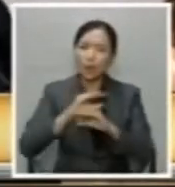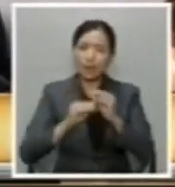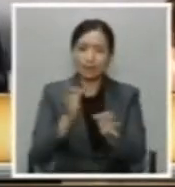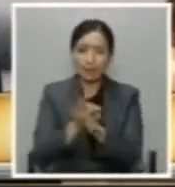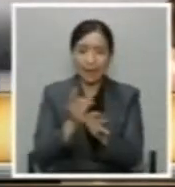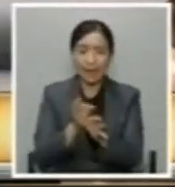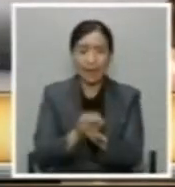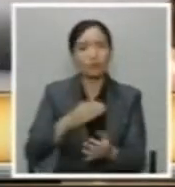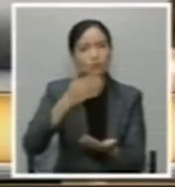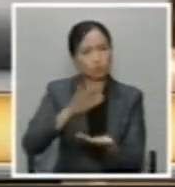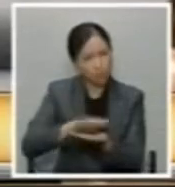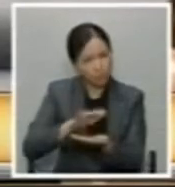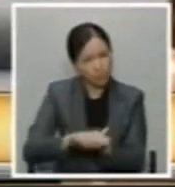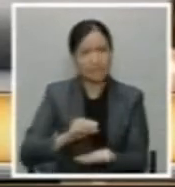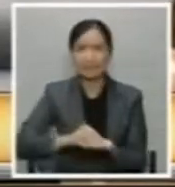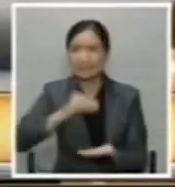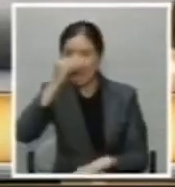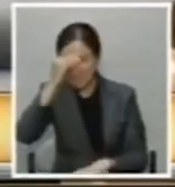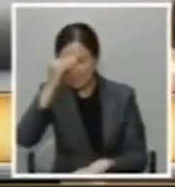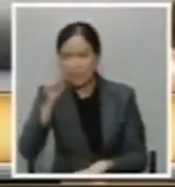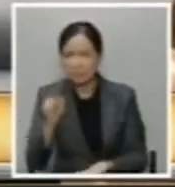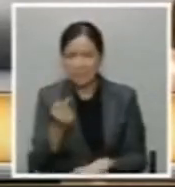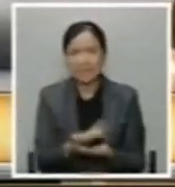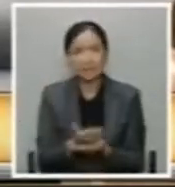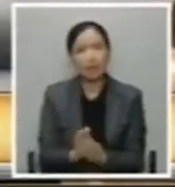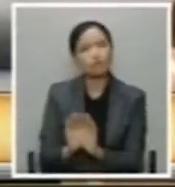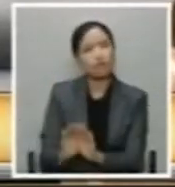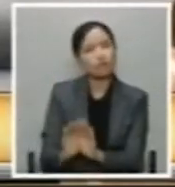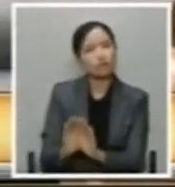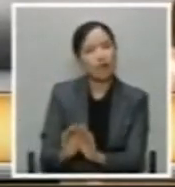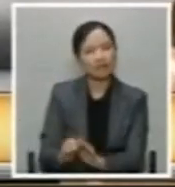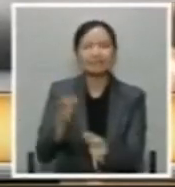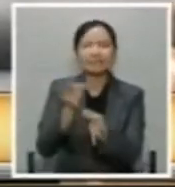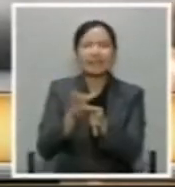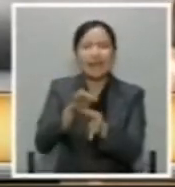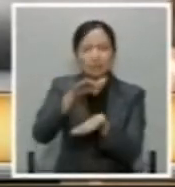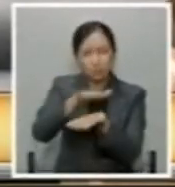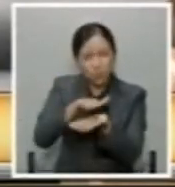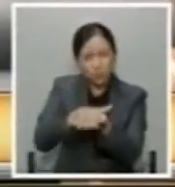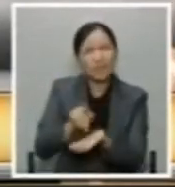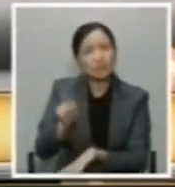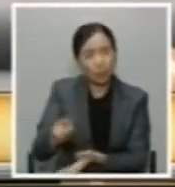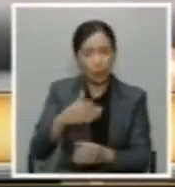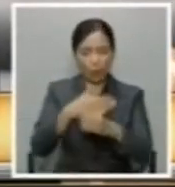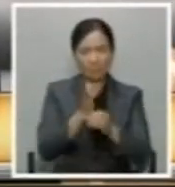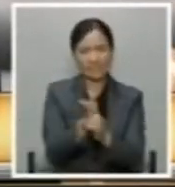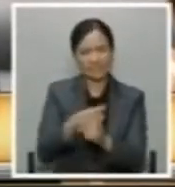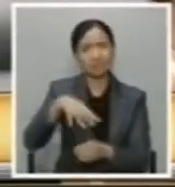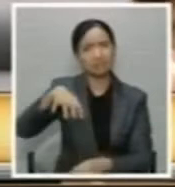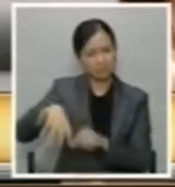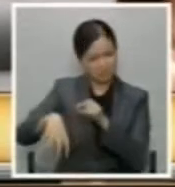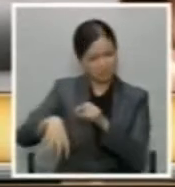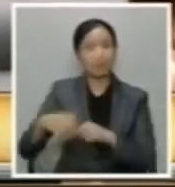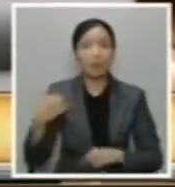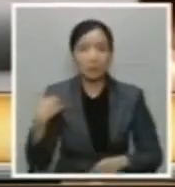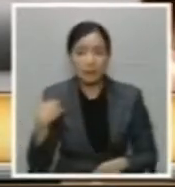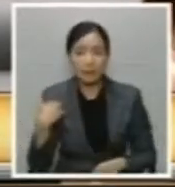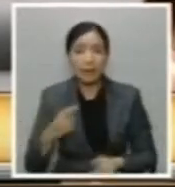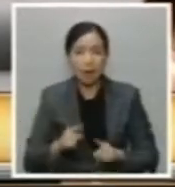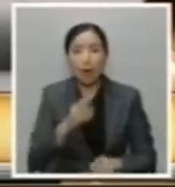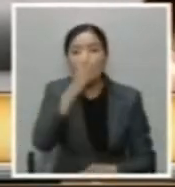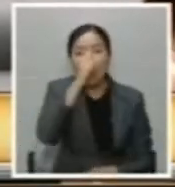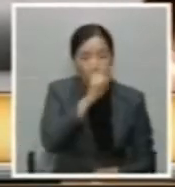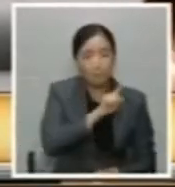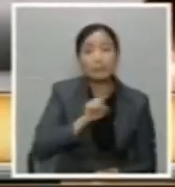มาชิกที่เป็นนักศึกษาออมเงินผ่านธนาคารโรงเรียนในสังกัดของธนาคารออมสินอยู่แต่ลองลงไปถ